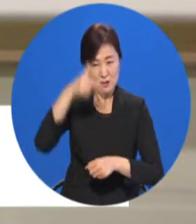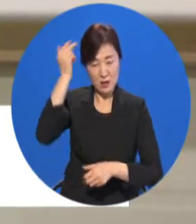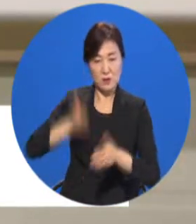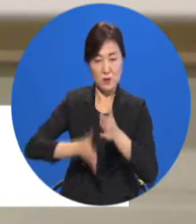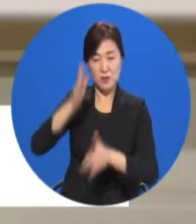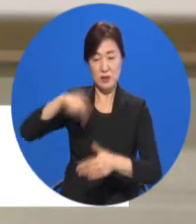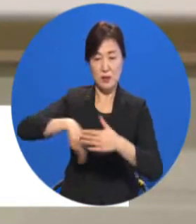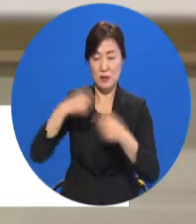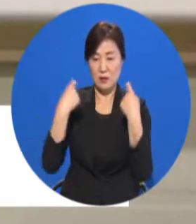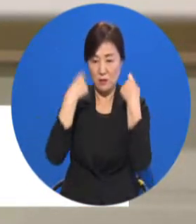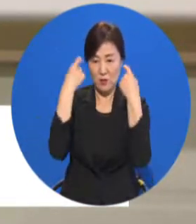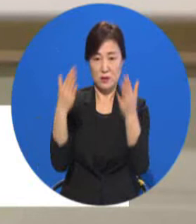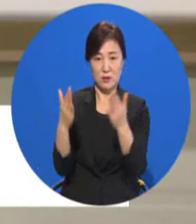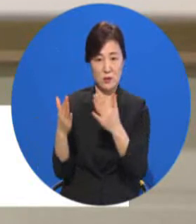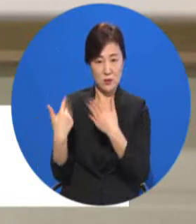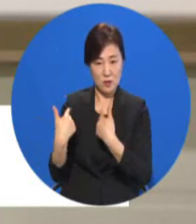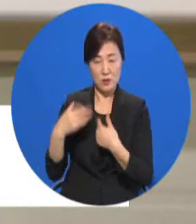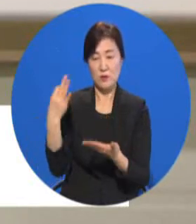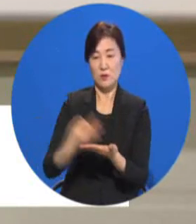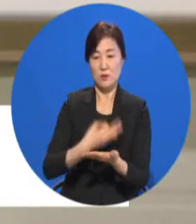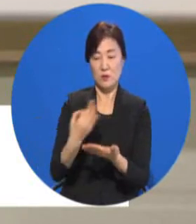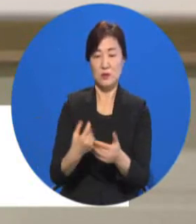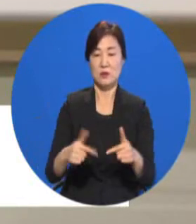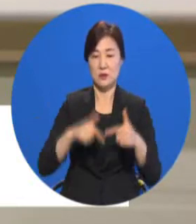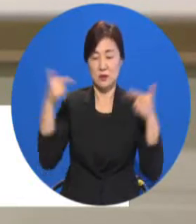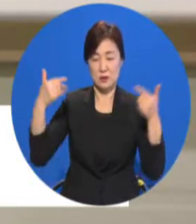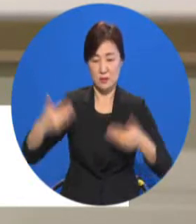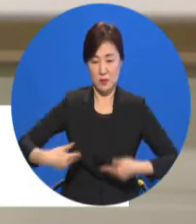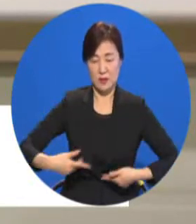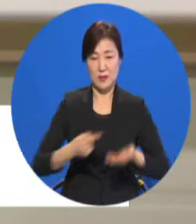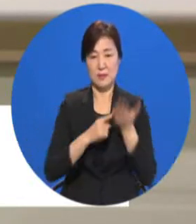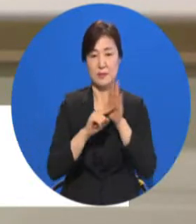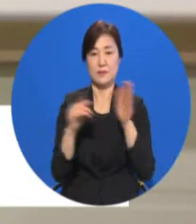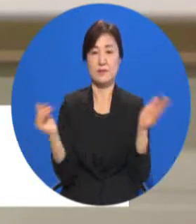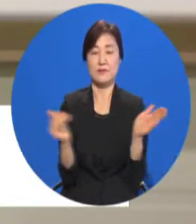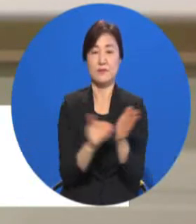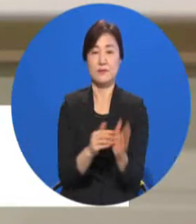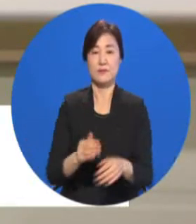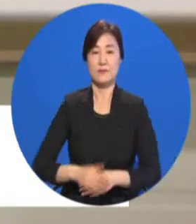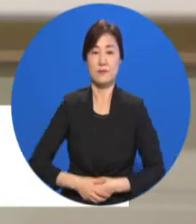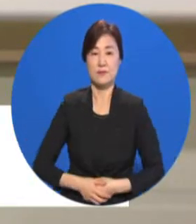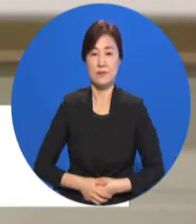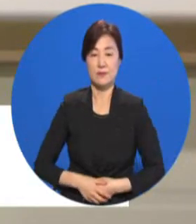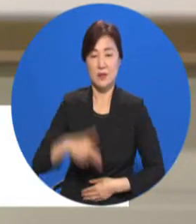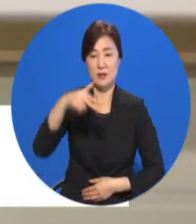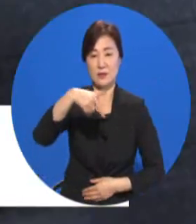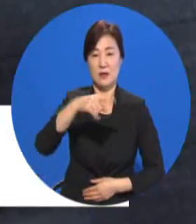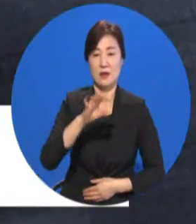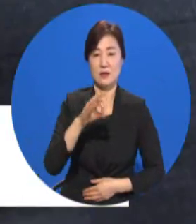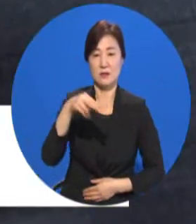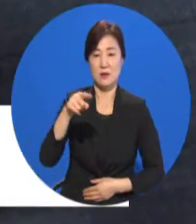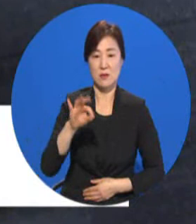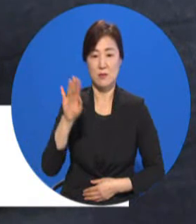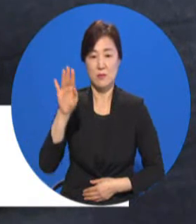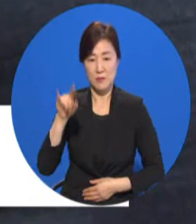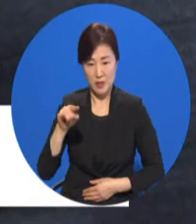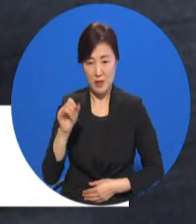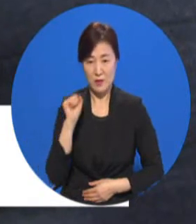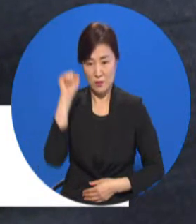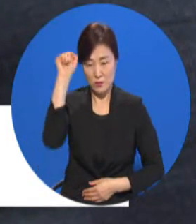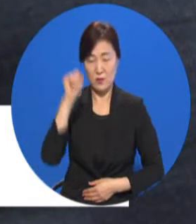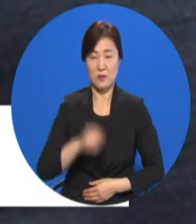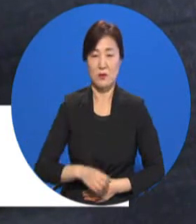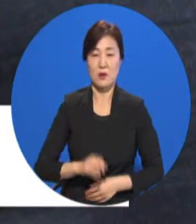관광객 유입 유도로 관광수익 극대화가 필요하다고 밝혔습니다. 장성배 민생당 예비후보는